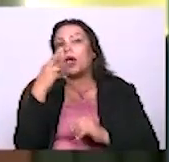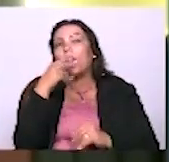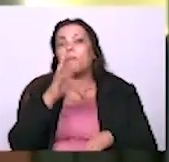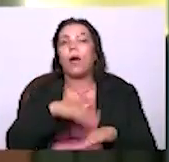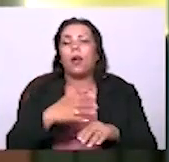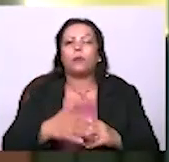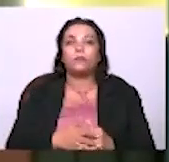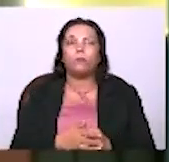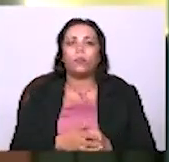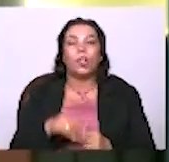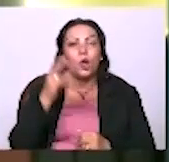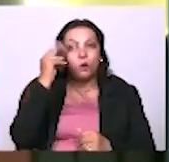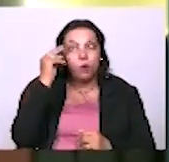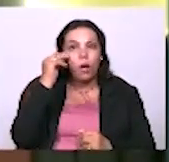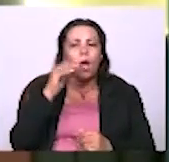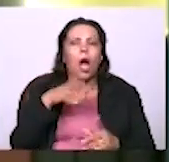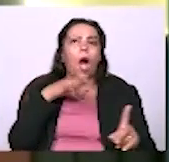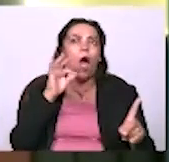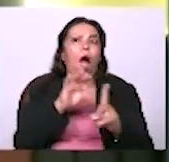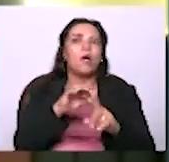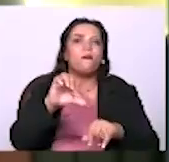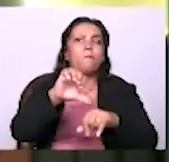ان اسرائيل